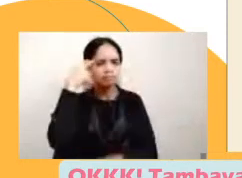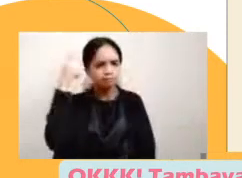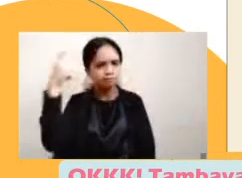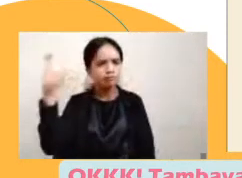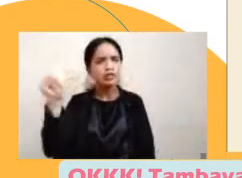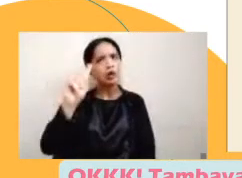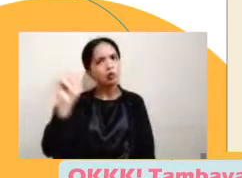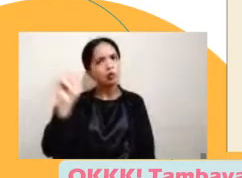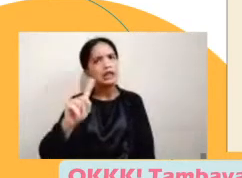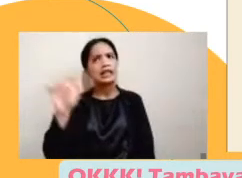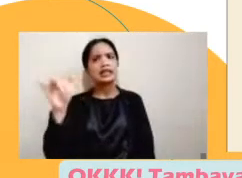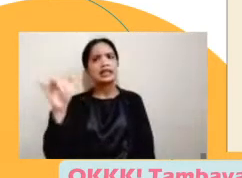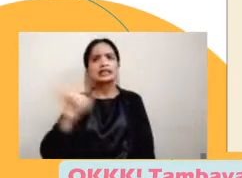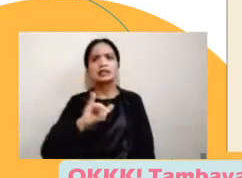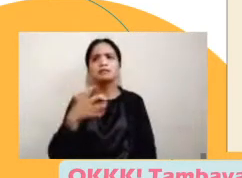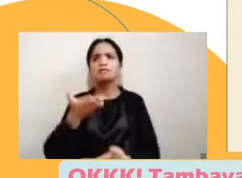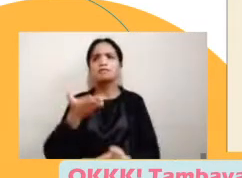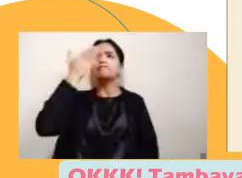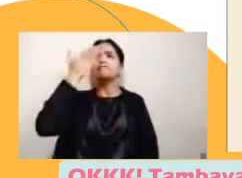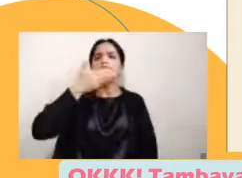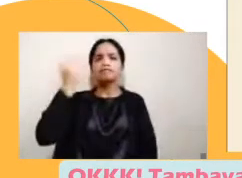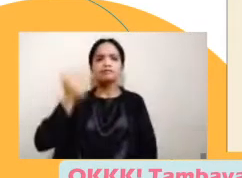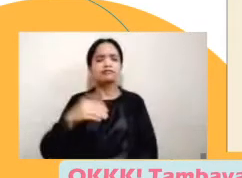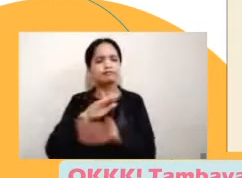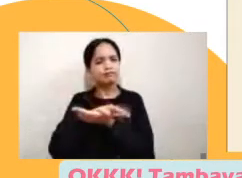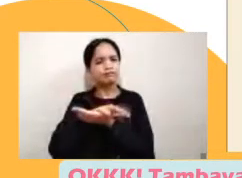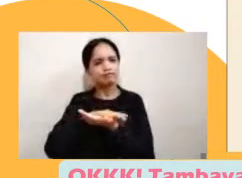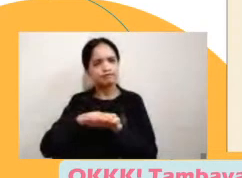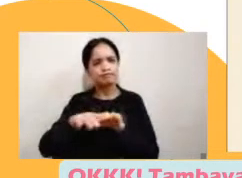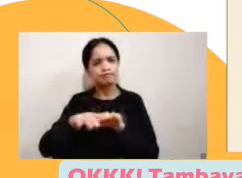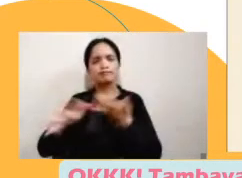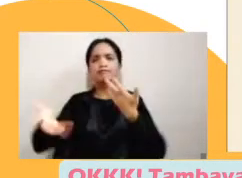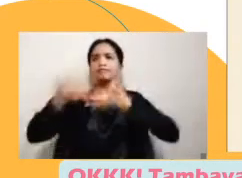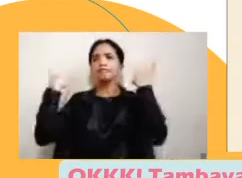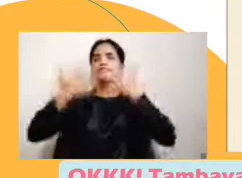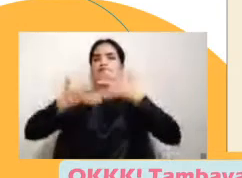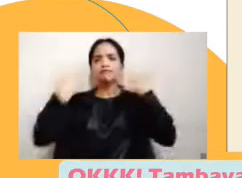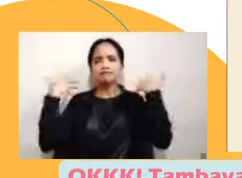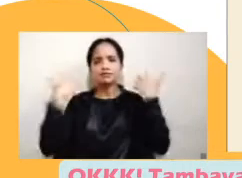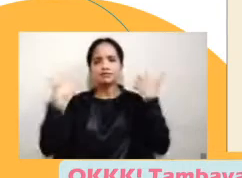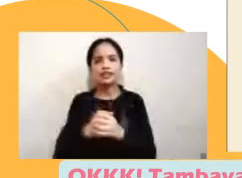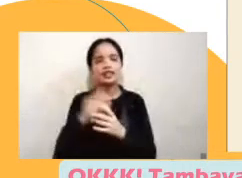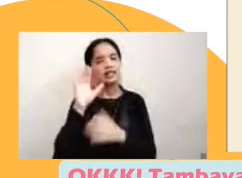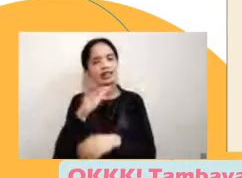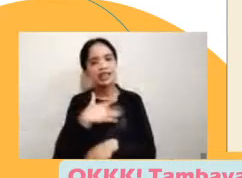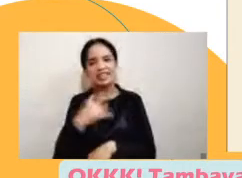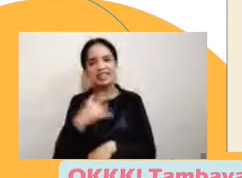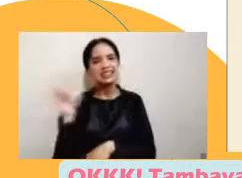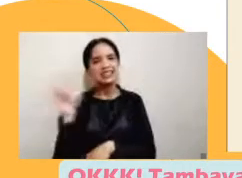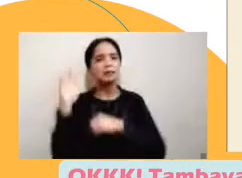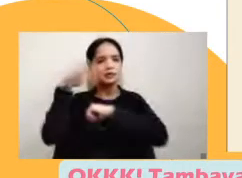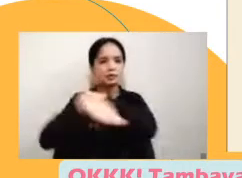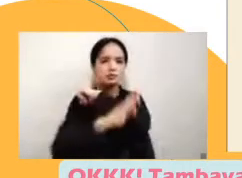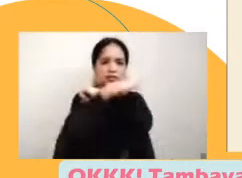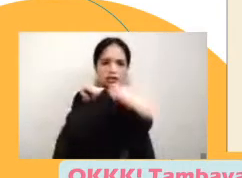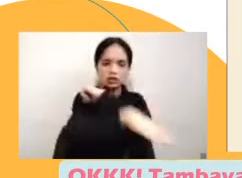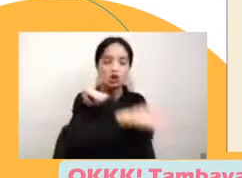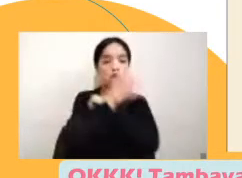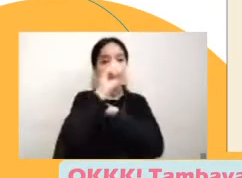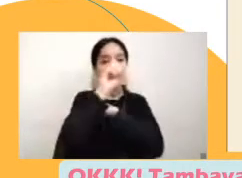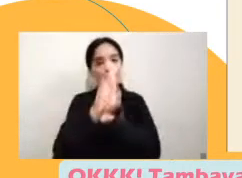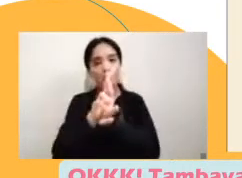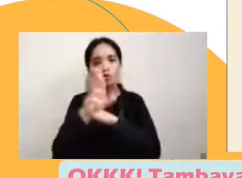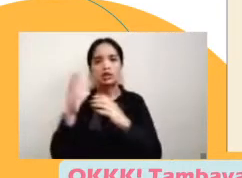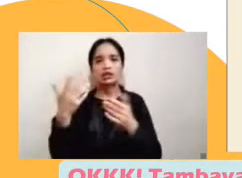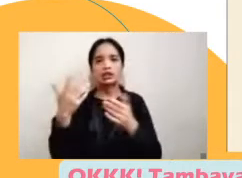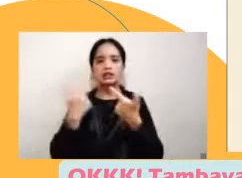kang lumalanghap ng malinis na simoy ng hangin, no, para kang nasa beach o kaya para kang nasa